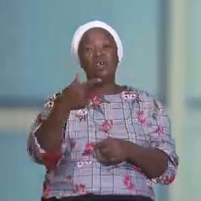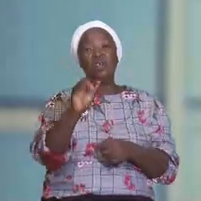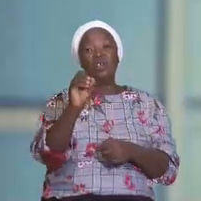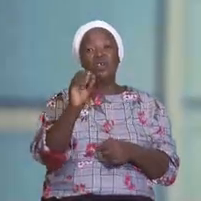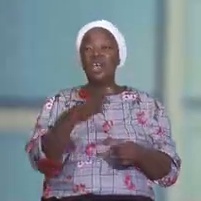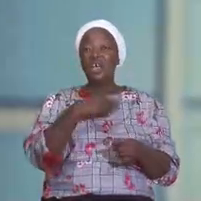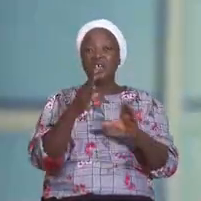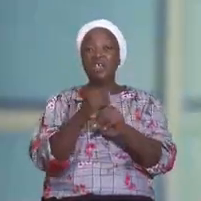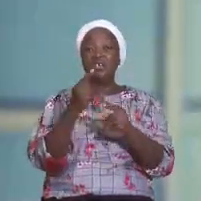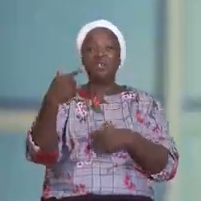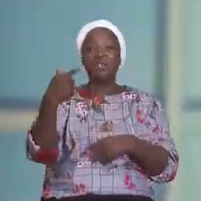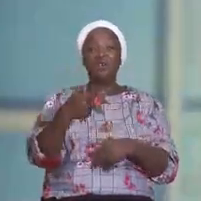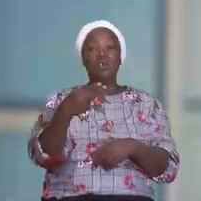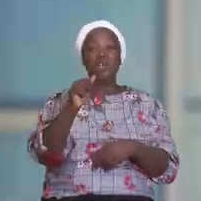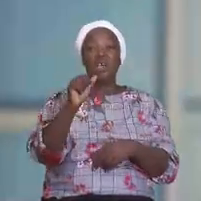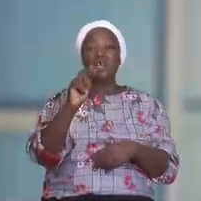atteint Lagos,